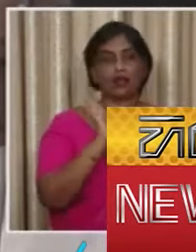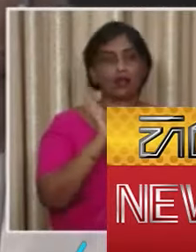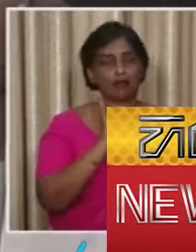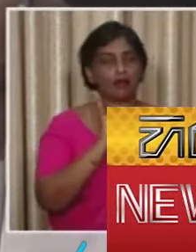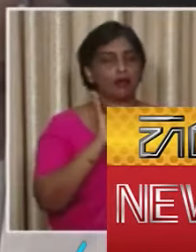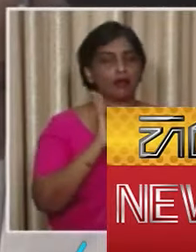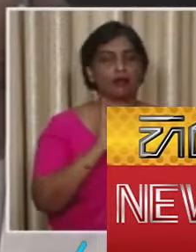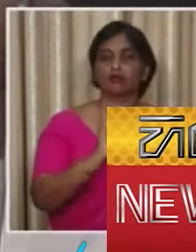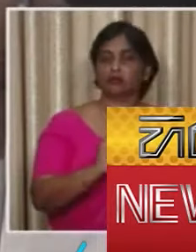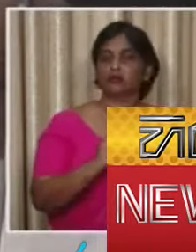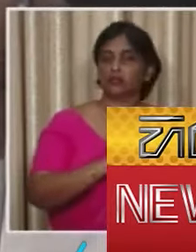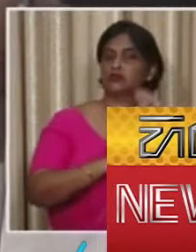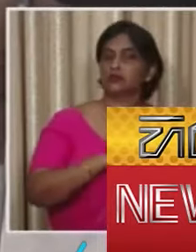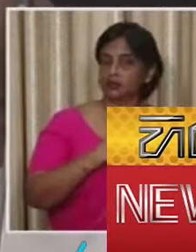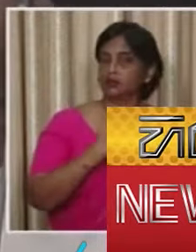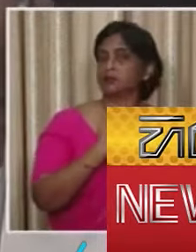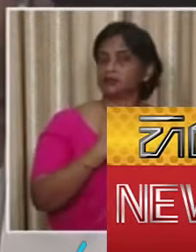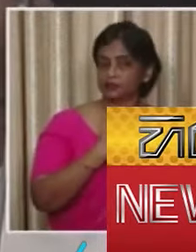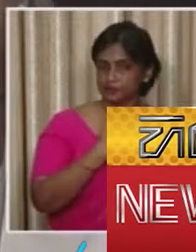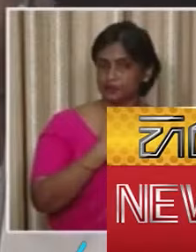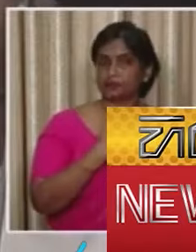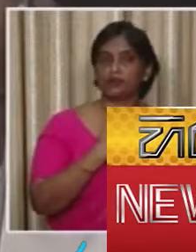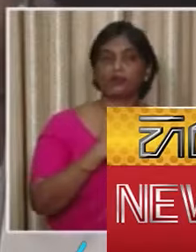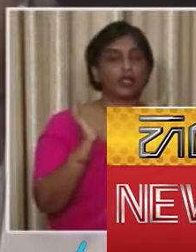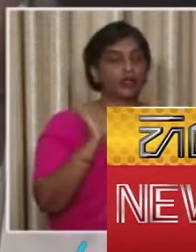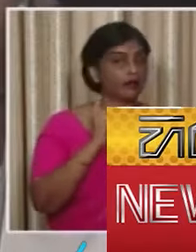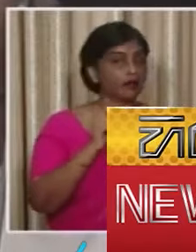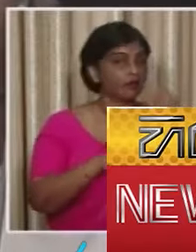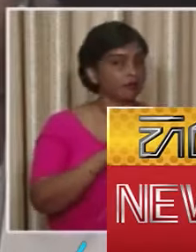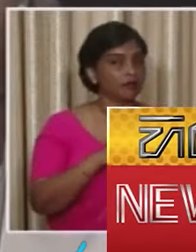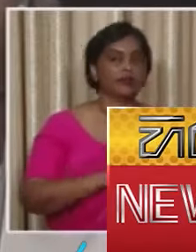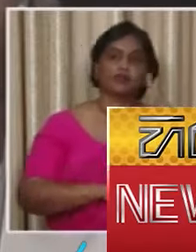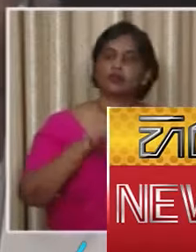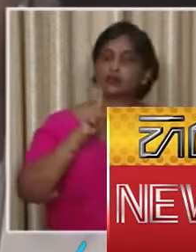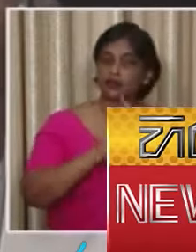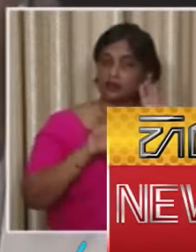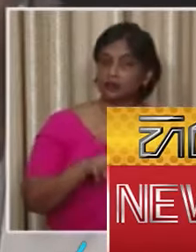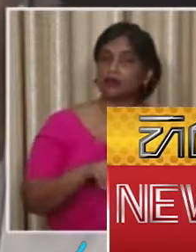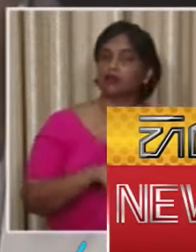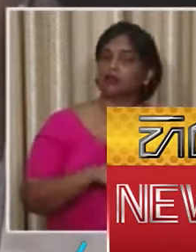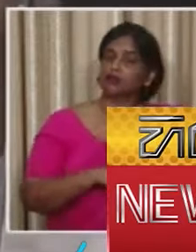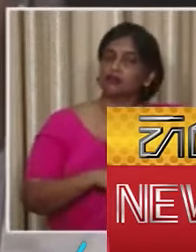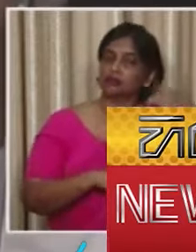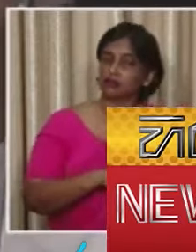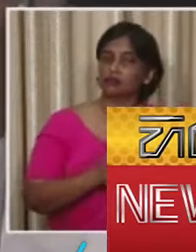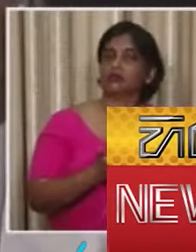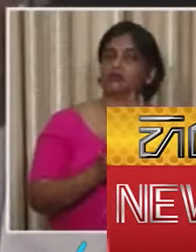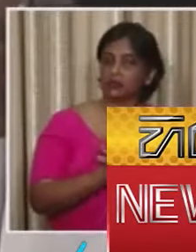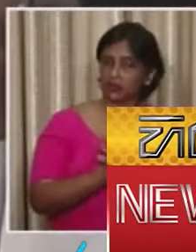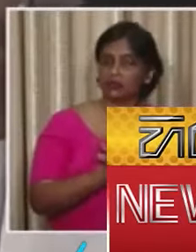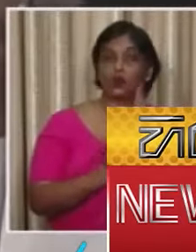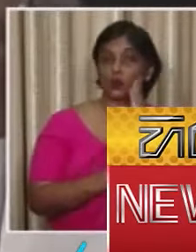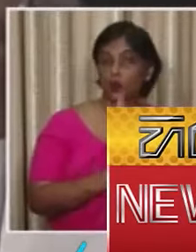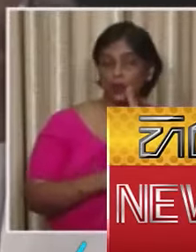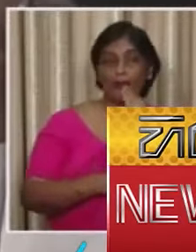ස්ථාවර කරලීමේ සැලසුම සකස් කිරීම හා ණය හිමියන් සමග සාකච්ඡා කොට එකඟතාවයට එළඹීම.